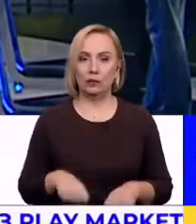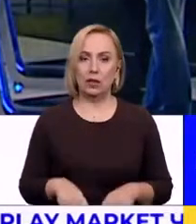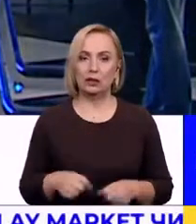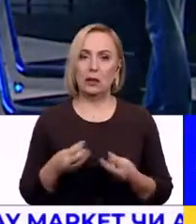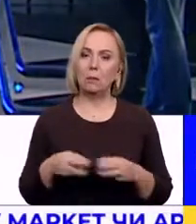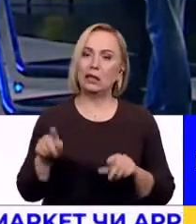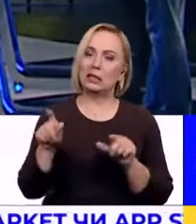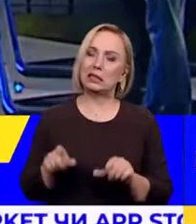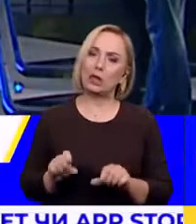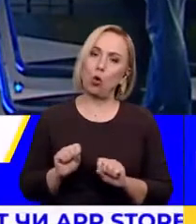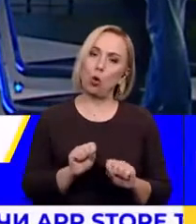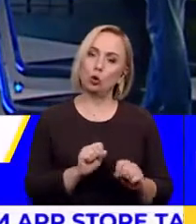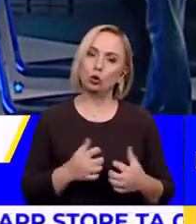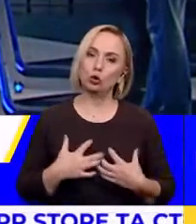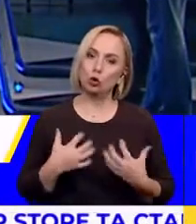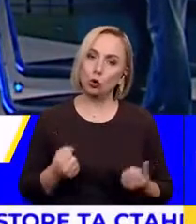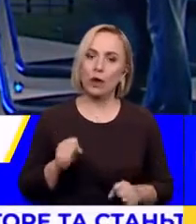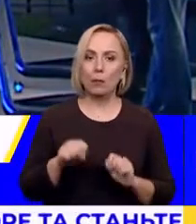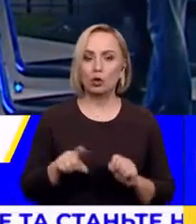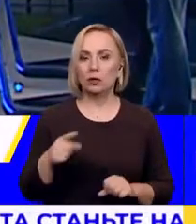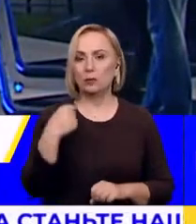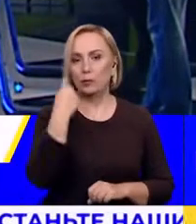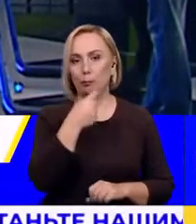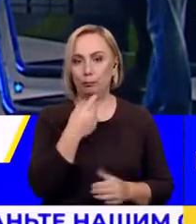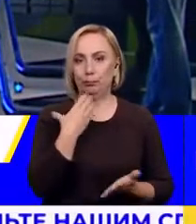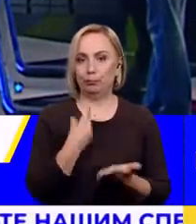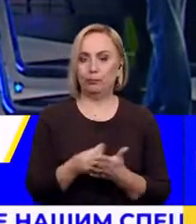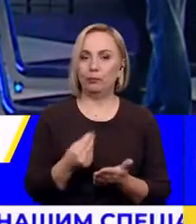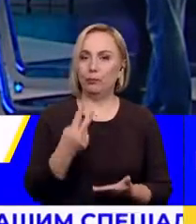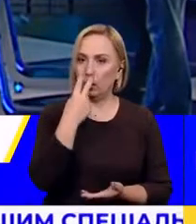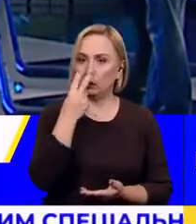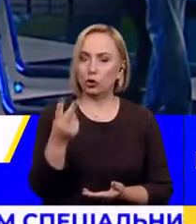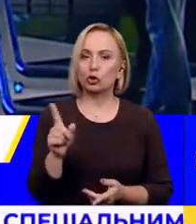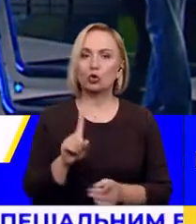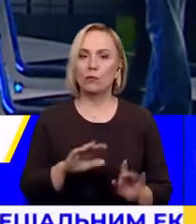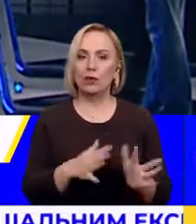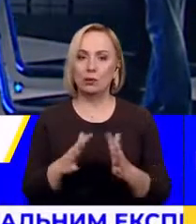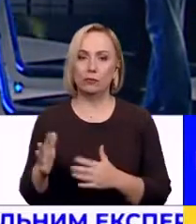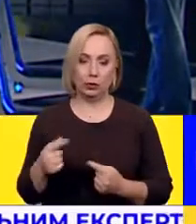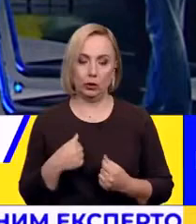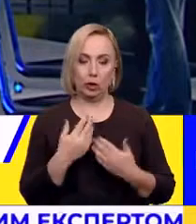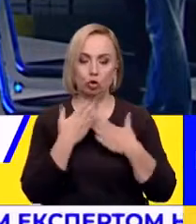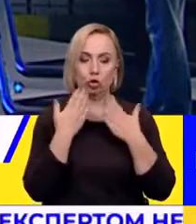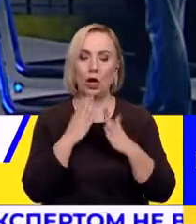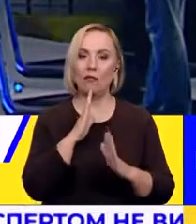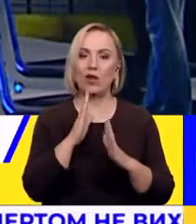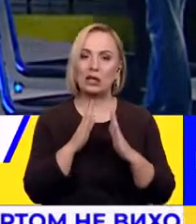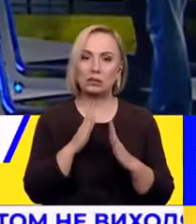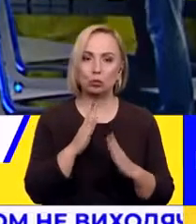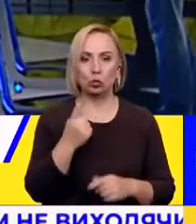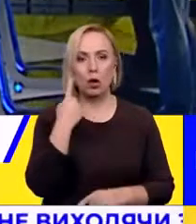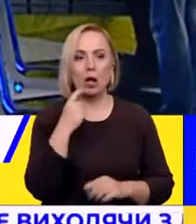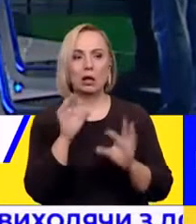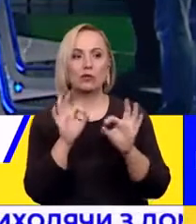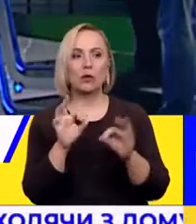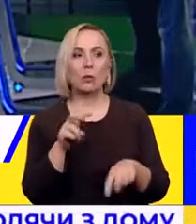чином усе, можливо, ви на власному прикладі бачите, як усе відбувається? Тому що, наприклад, те, що я в Фейсбук читаю, і інформацію про від лікарів